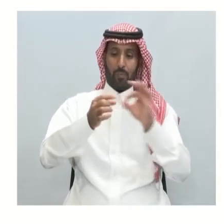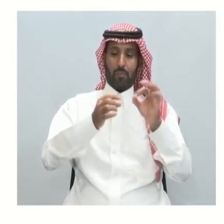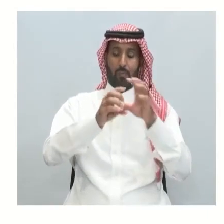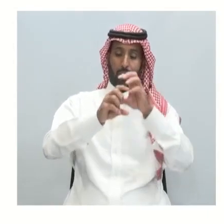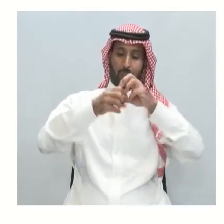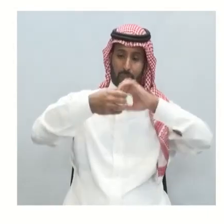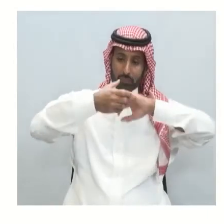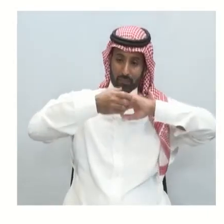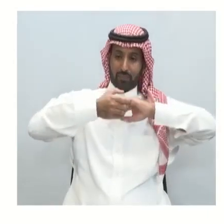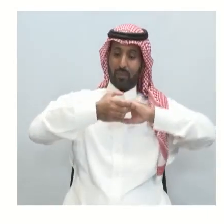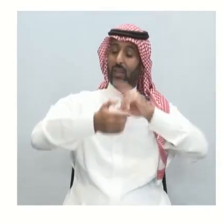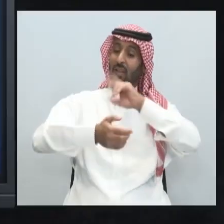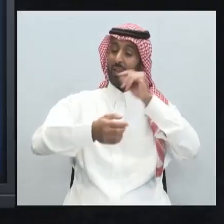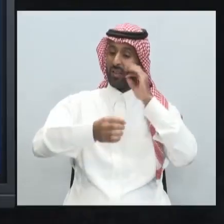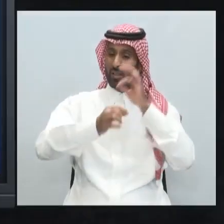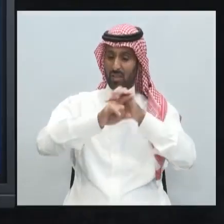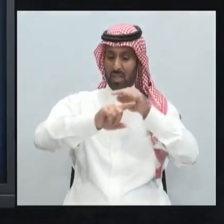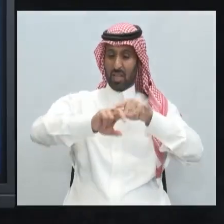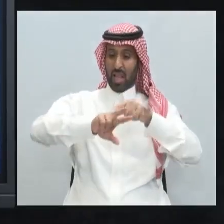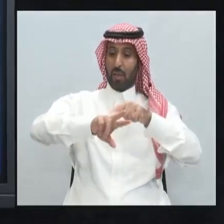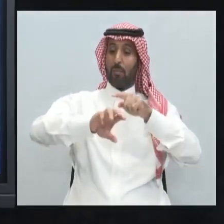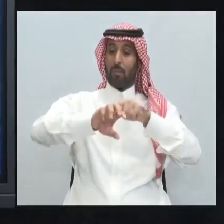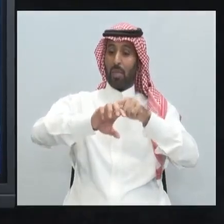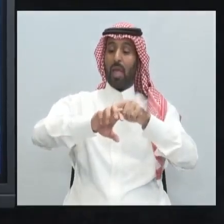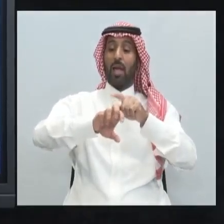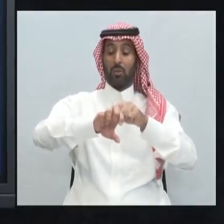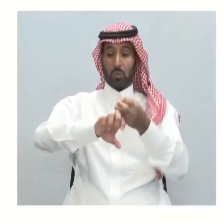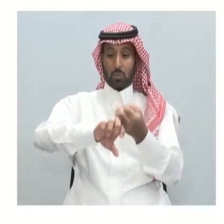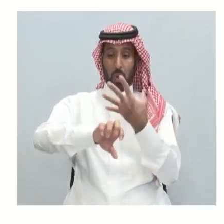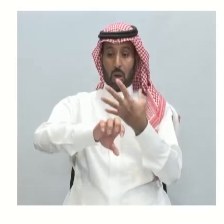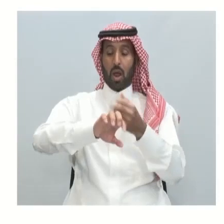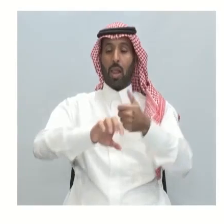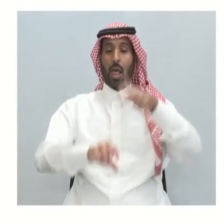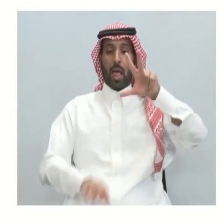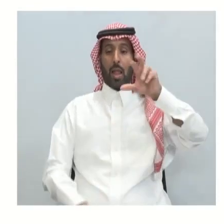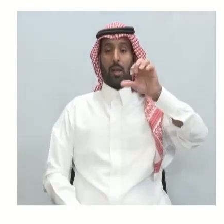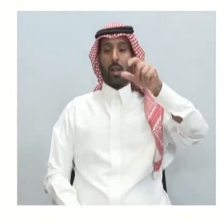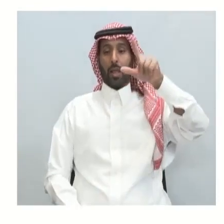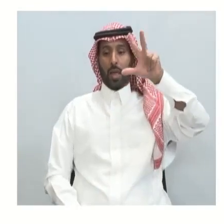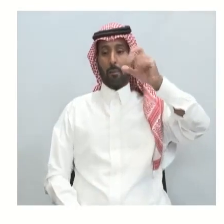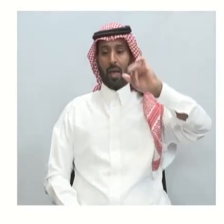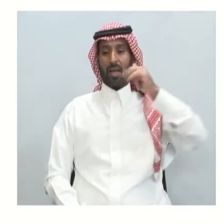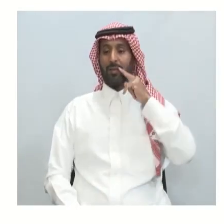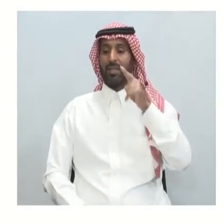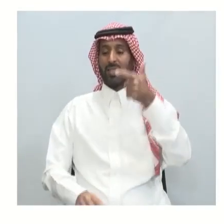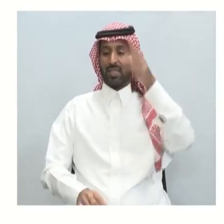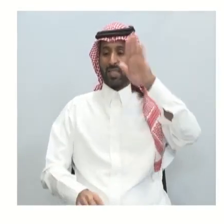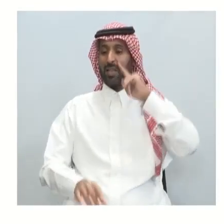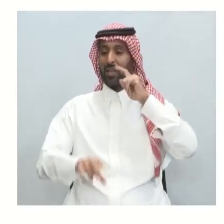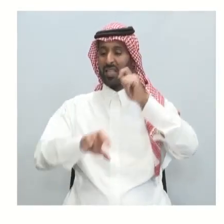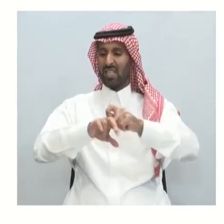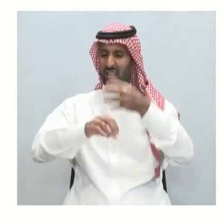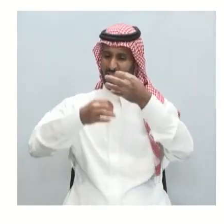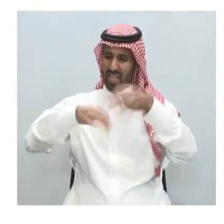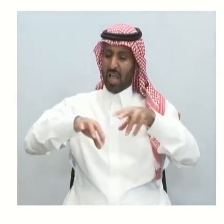مثل الالماس والكوارتز مثل الالماس والكوارتز خواصها هشه